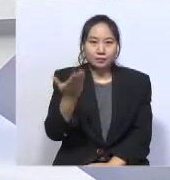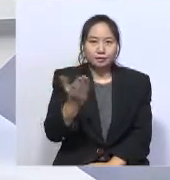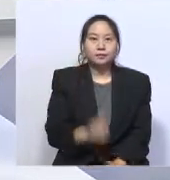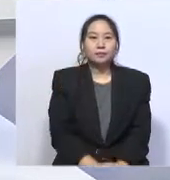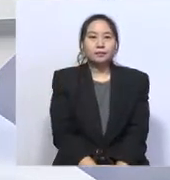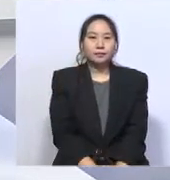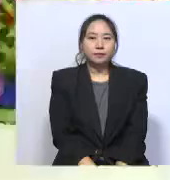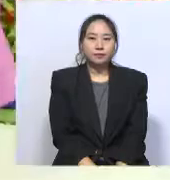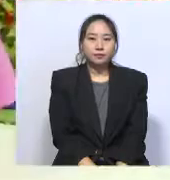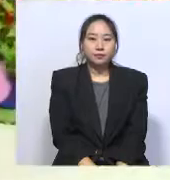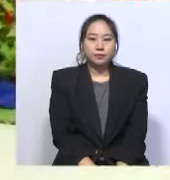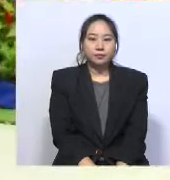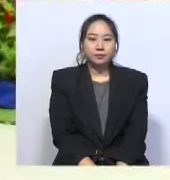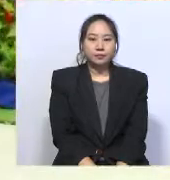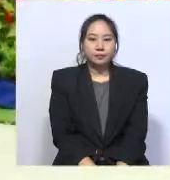ค่ะ